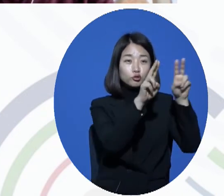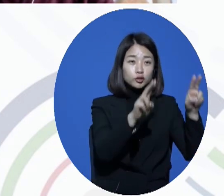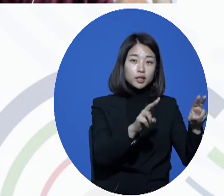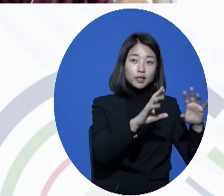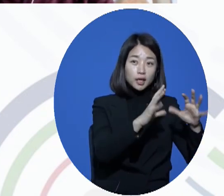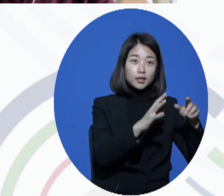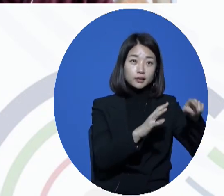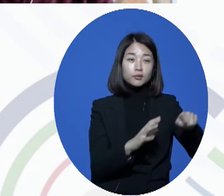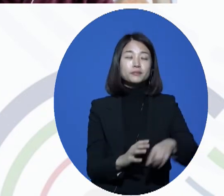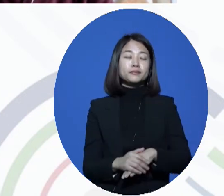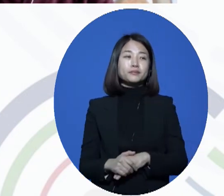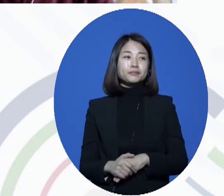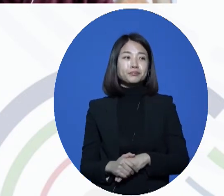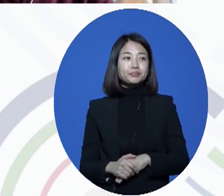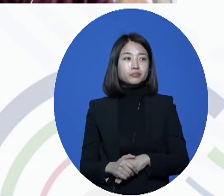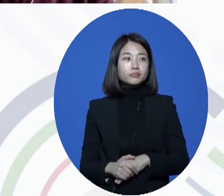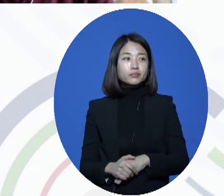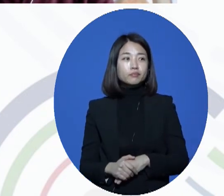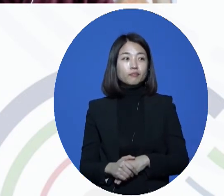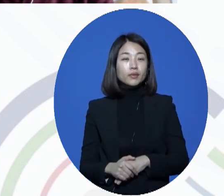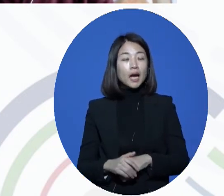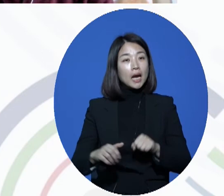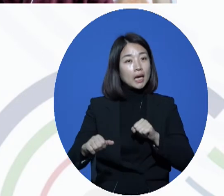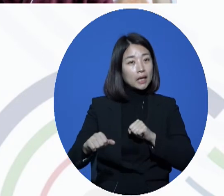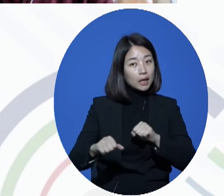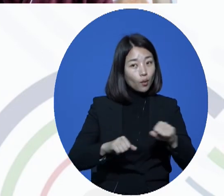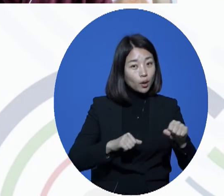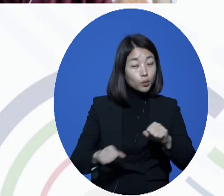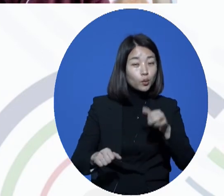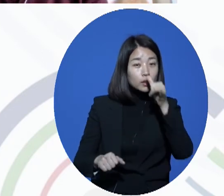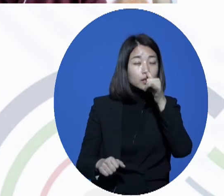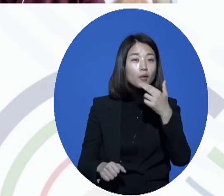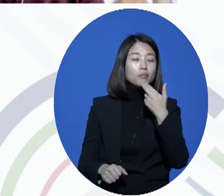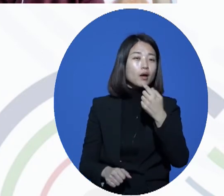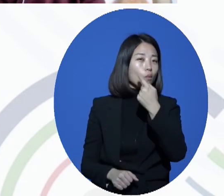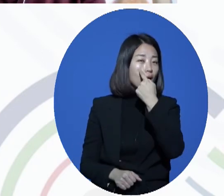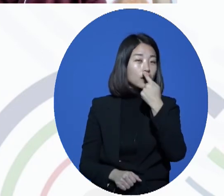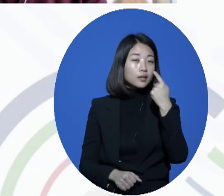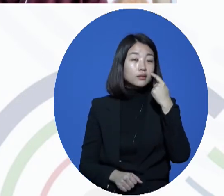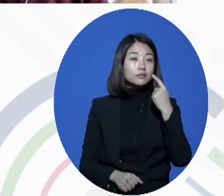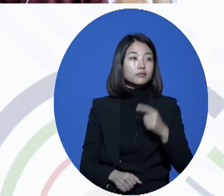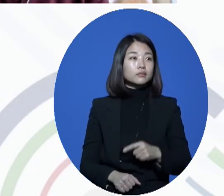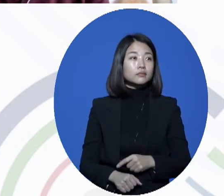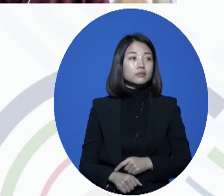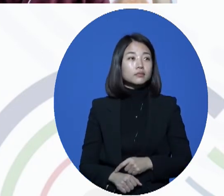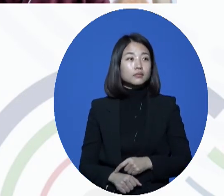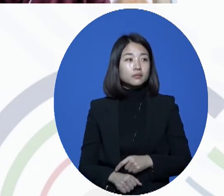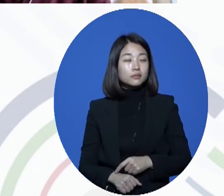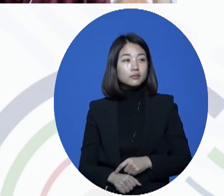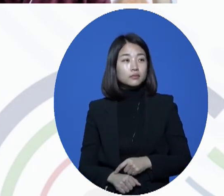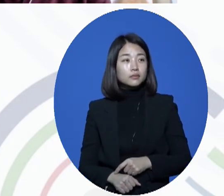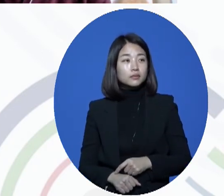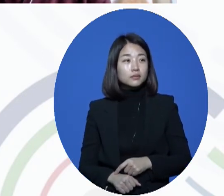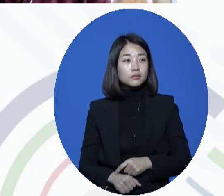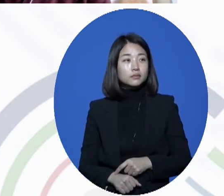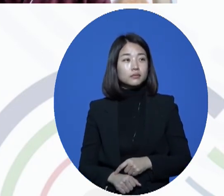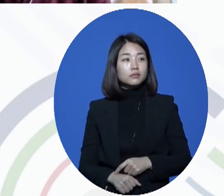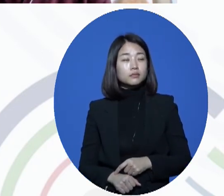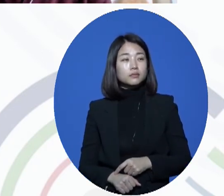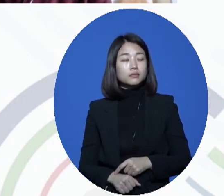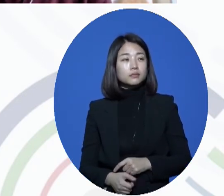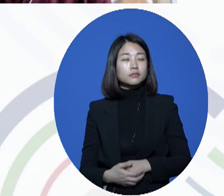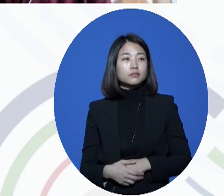국제적으로 활동을 할 계획이 있는지, 이 상황에 대한 변화를 가져오기